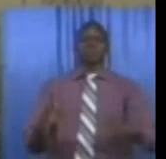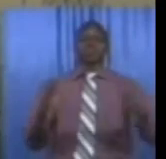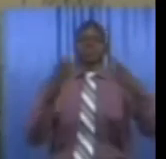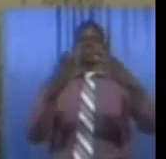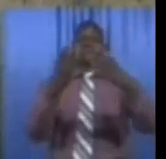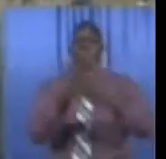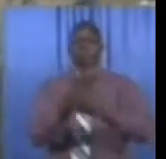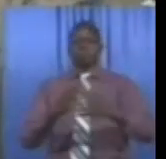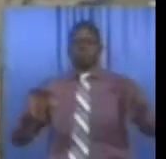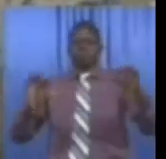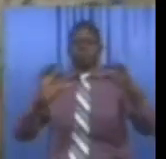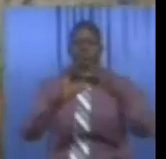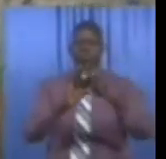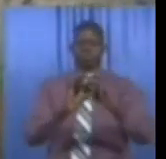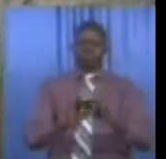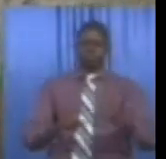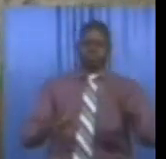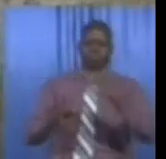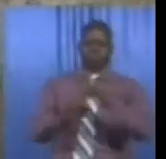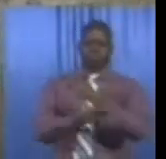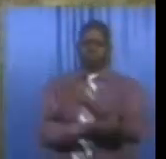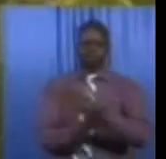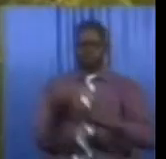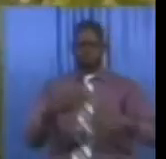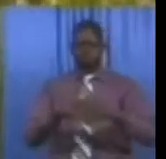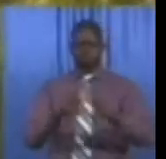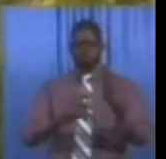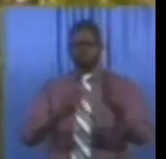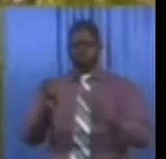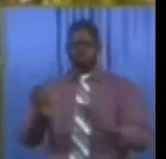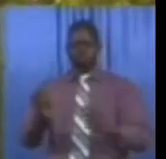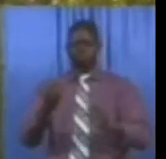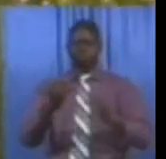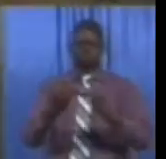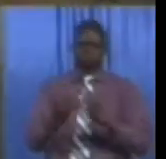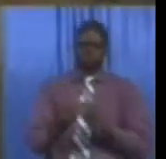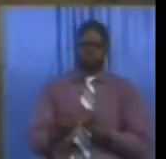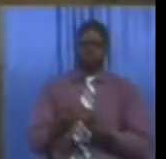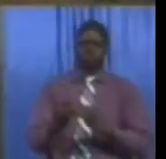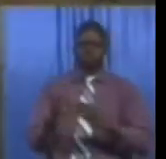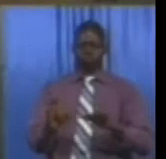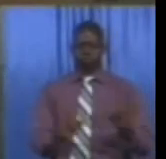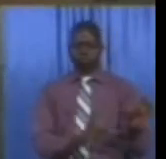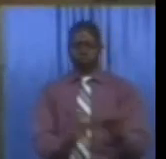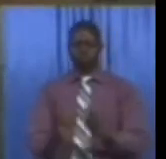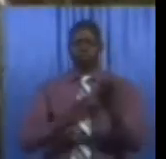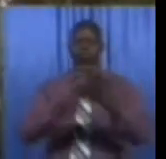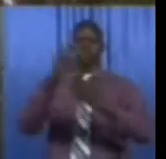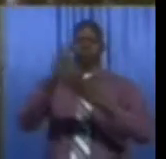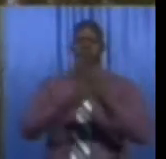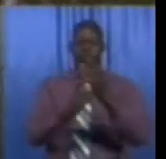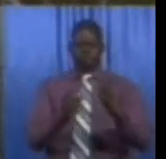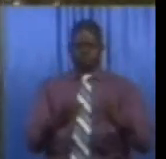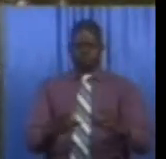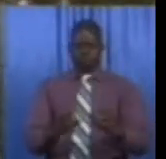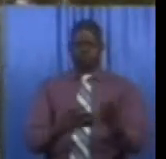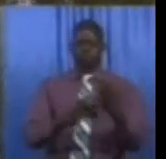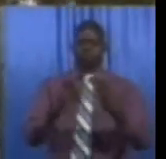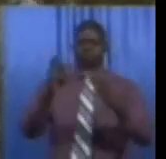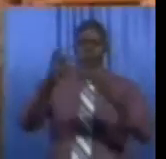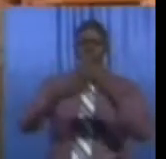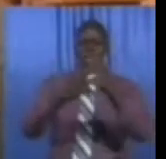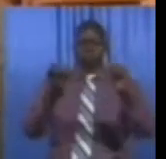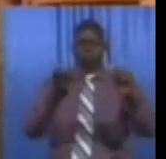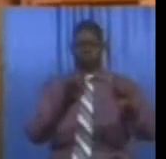L'interconnexion Bolgatenga-Ouagadougou entre dans sa phase effective de réalisation. Le projet classé parmi les projets prioritaires du